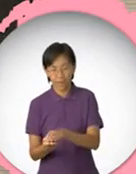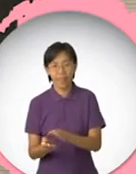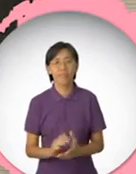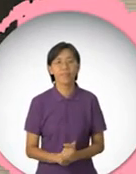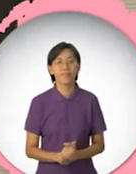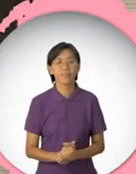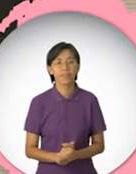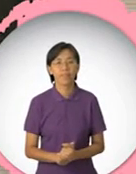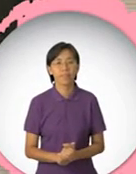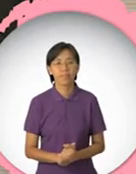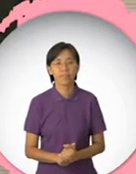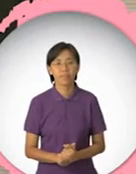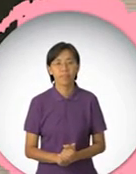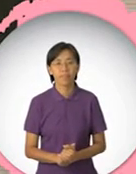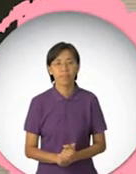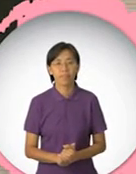ะแบ่งครึ่งกระดาษค่ะ